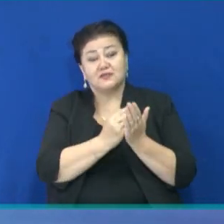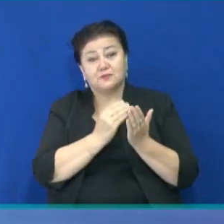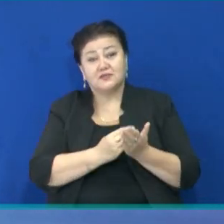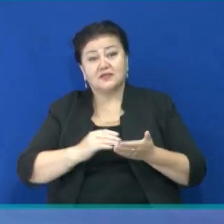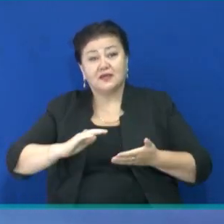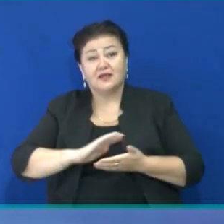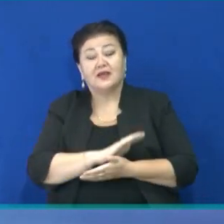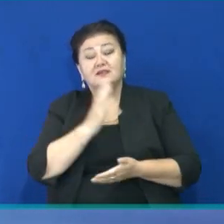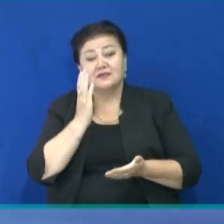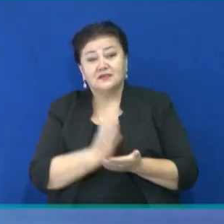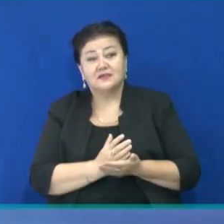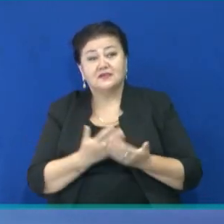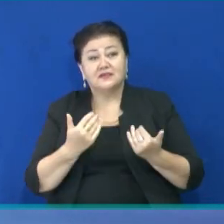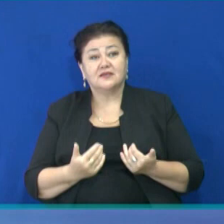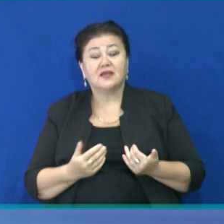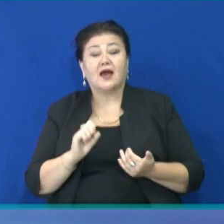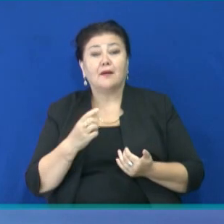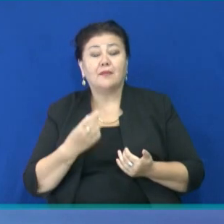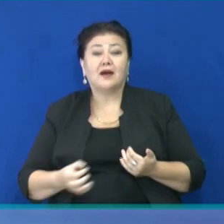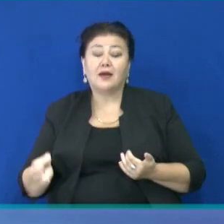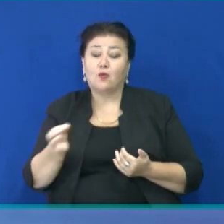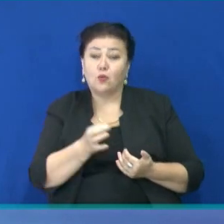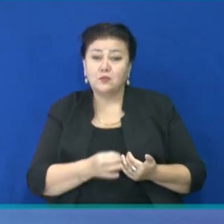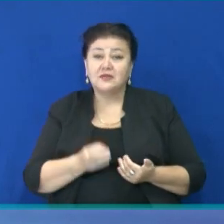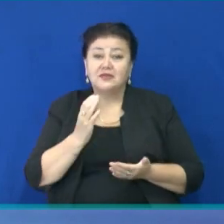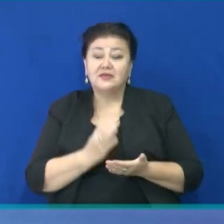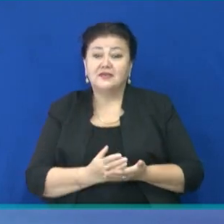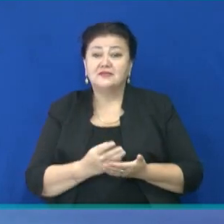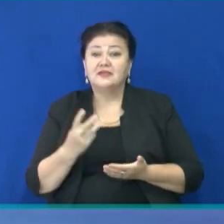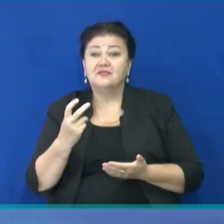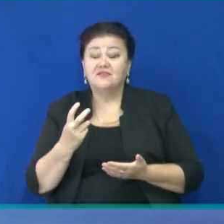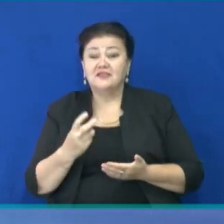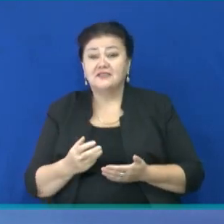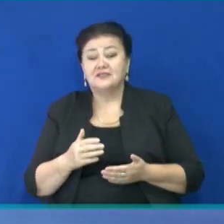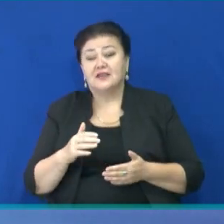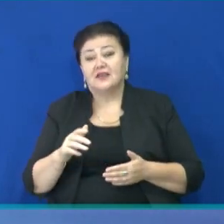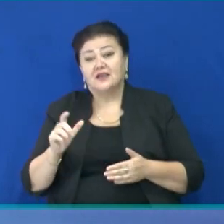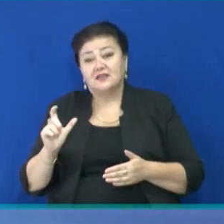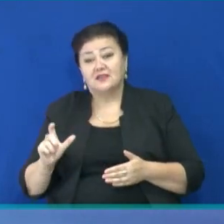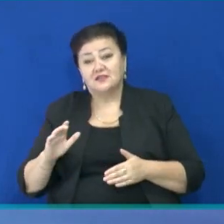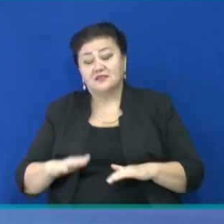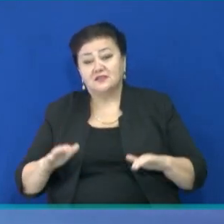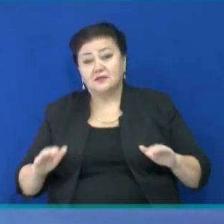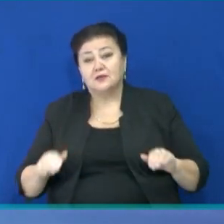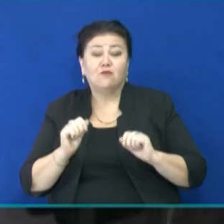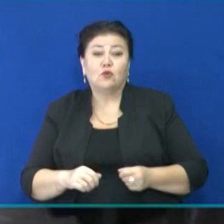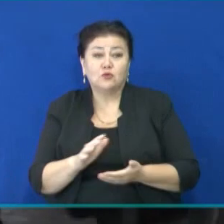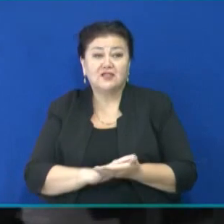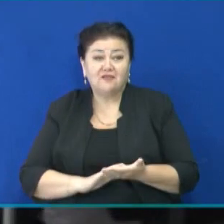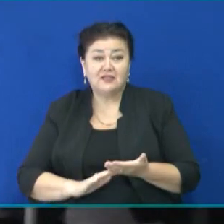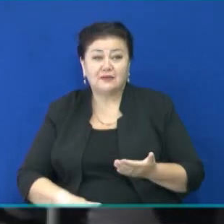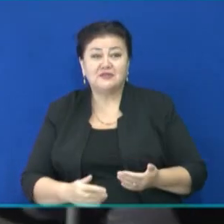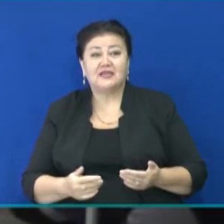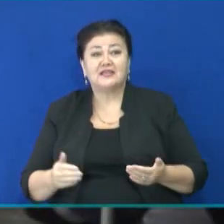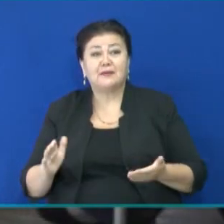жергілікті бюджет есебінен Абай облысы әкімінің грантына биыл 200 бала құжат тапсыра алады. Әріптесім жалғастырады.